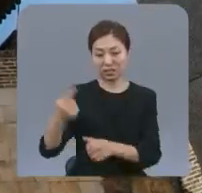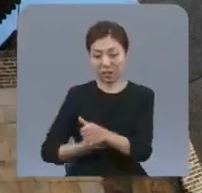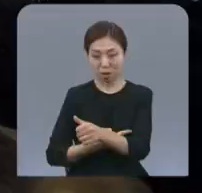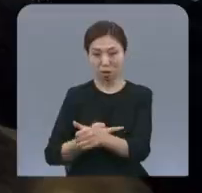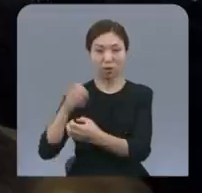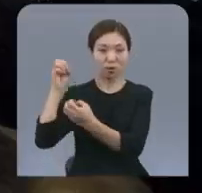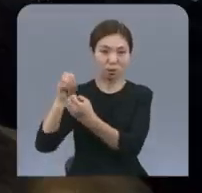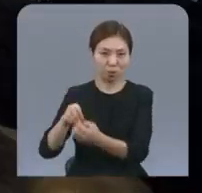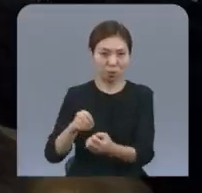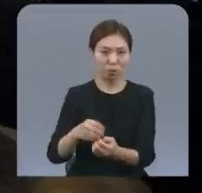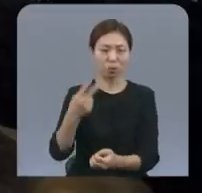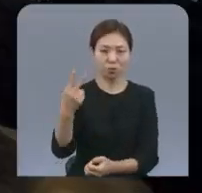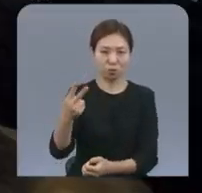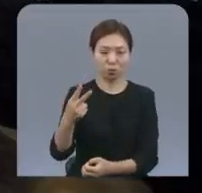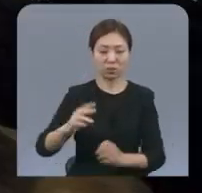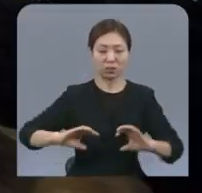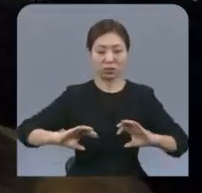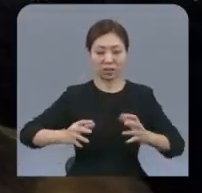mộ kaza